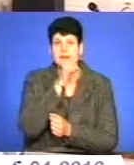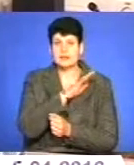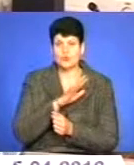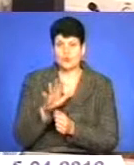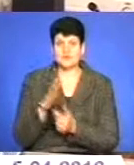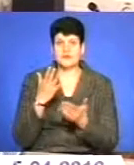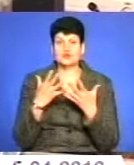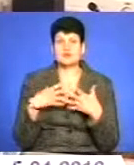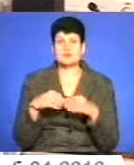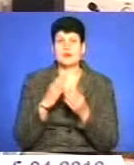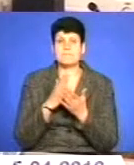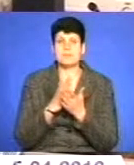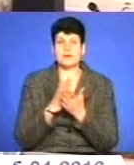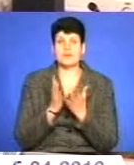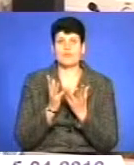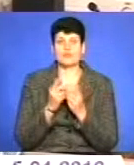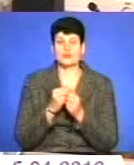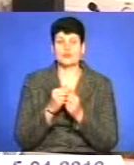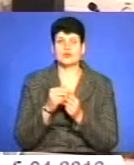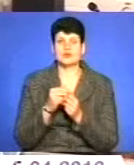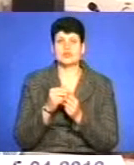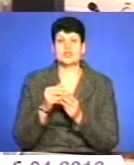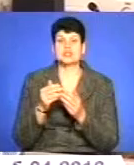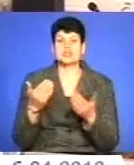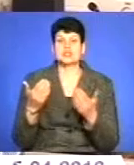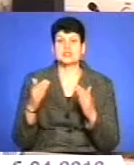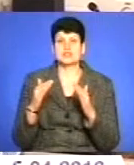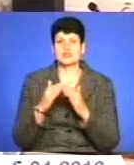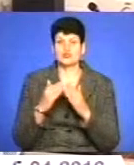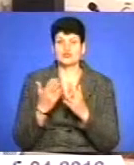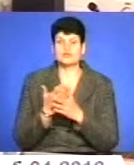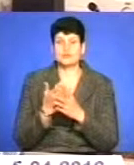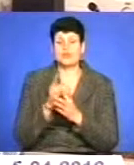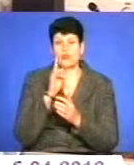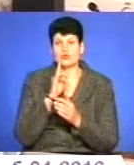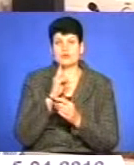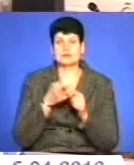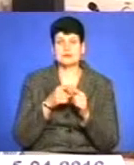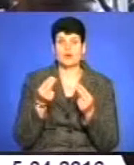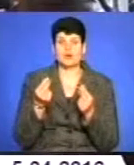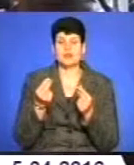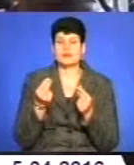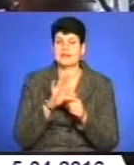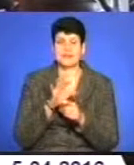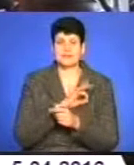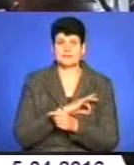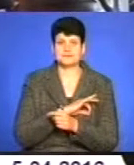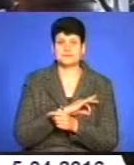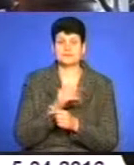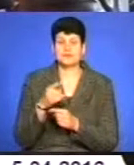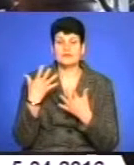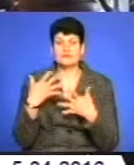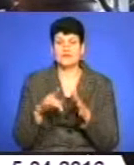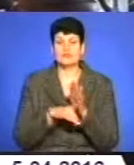сім'я має нараховану житлову субсидію, поки що вона цими коштами не користується. Тернополяни вже